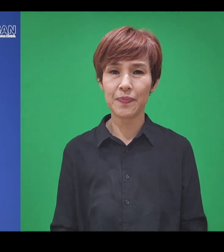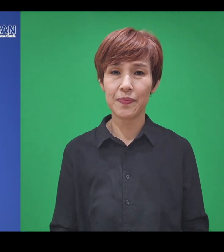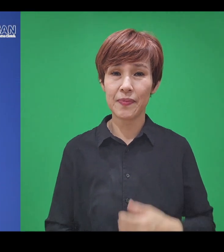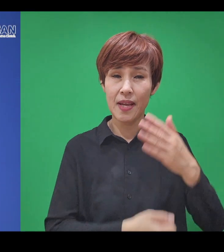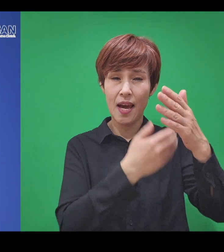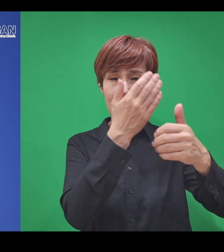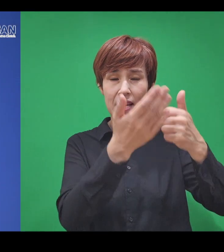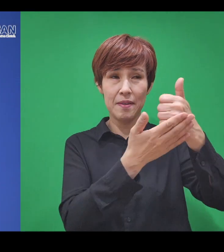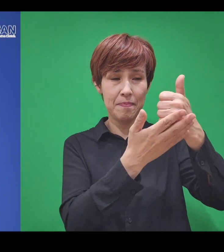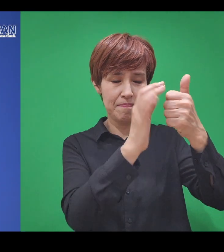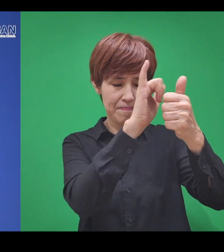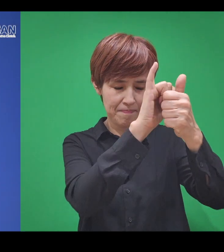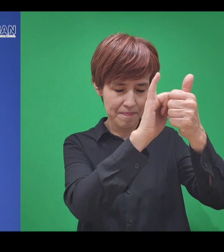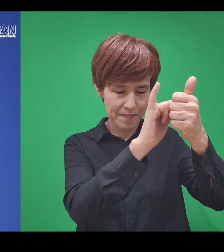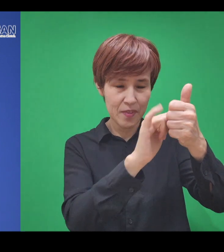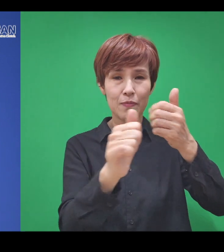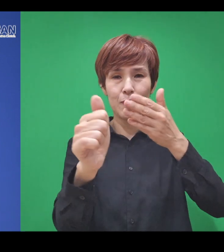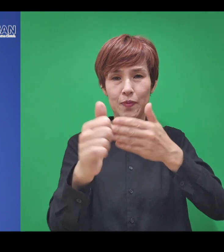하나님 앞에 충성하십시오.